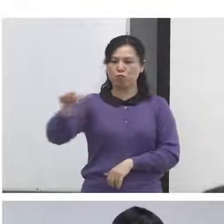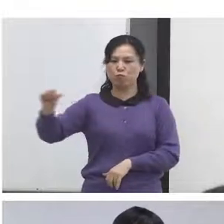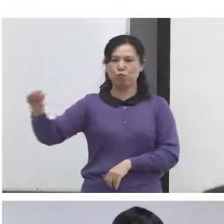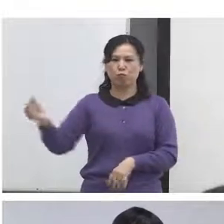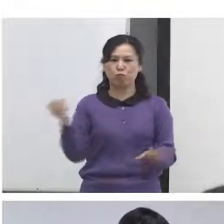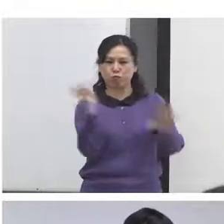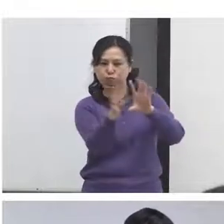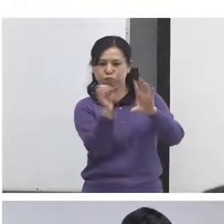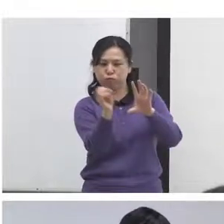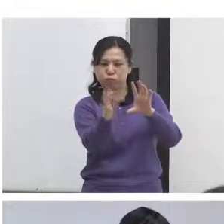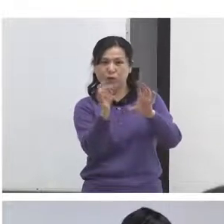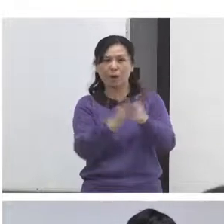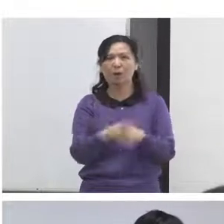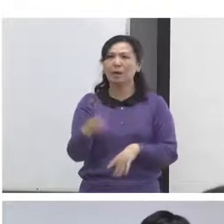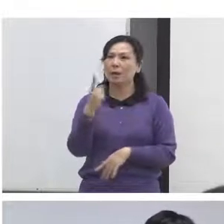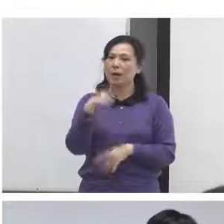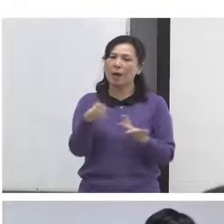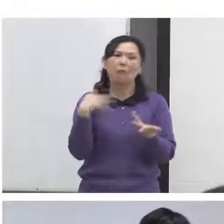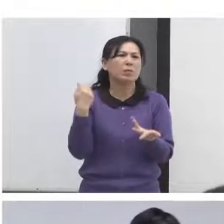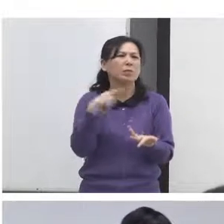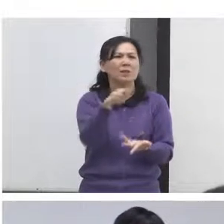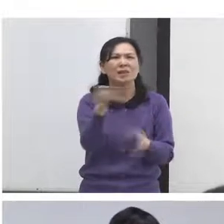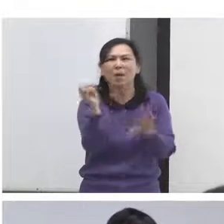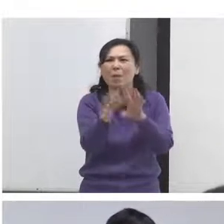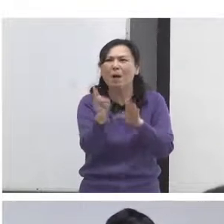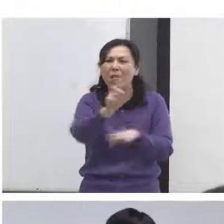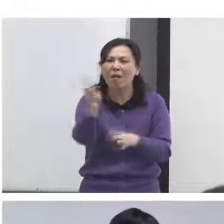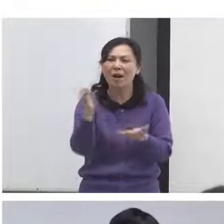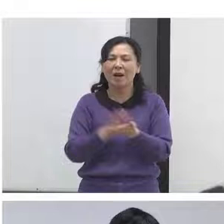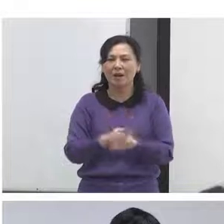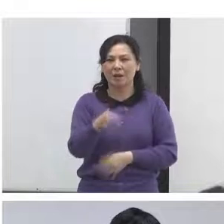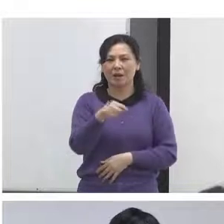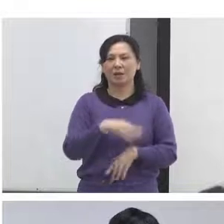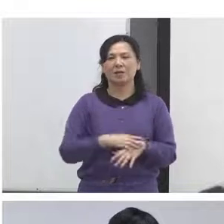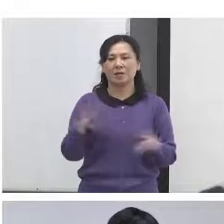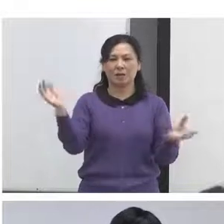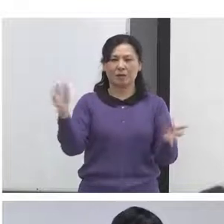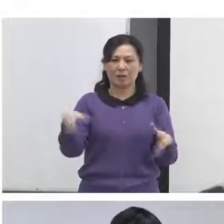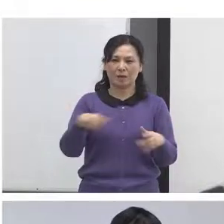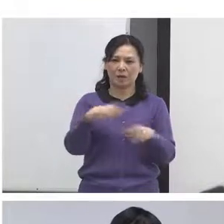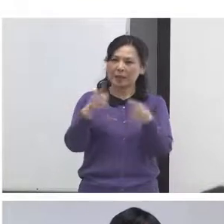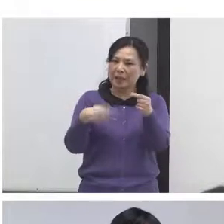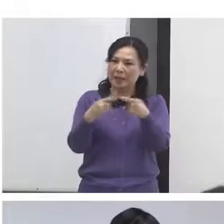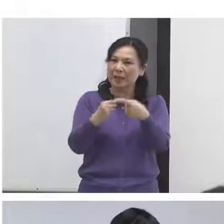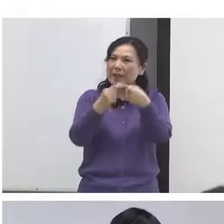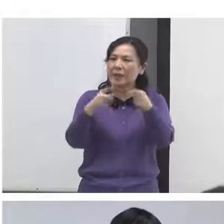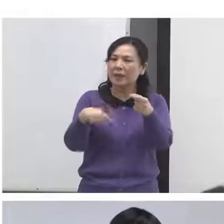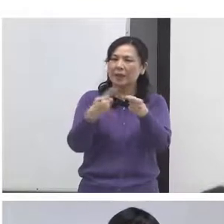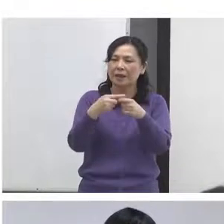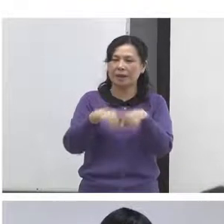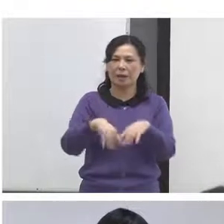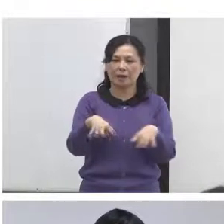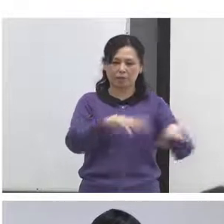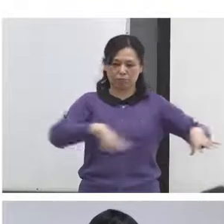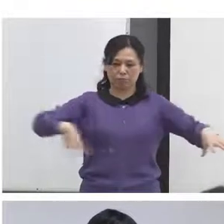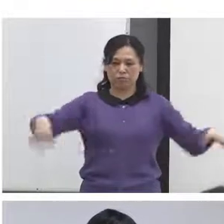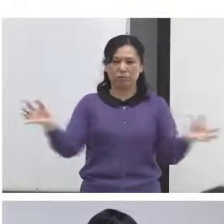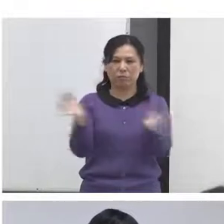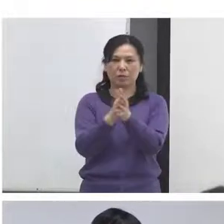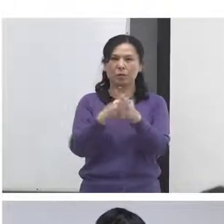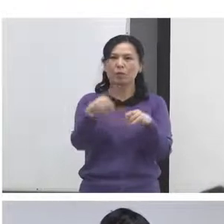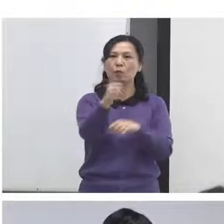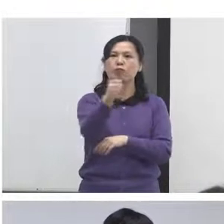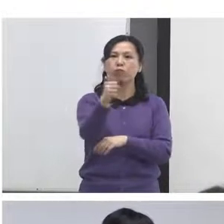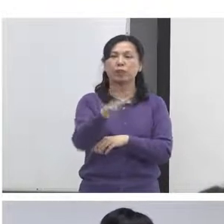央也不一定知道每个业务有什么。所以那时候就第一年的 KPI 就是50个资料集，那你们自己来决定你们要丢什么。那个时候就有发生，像教